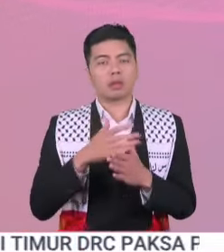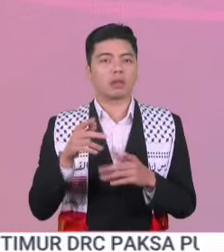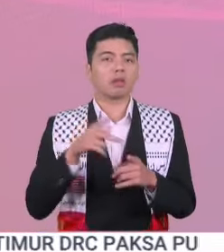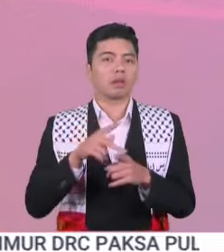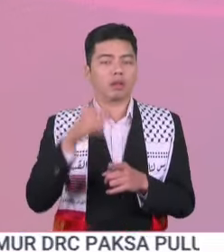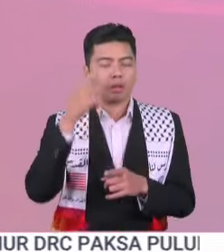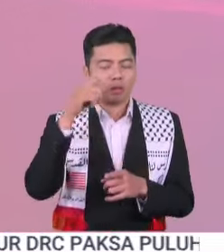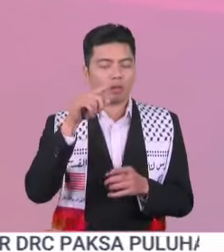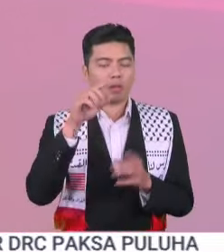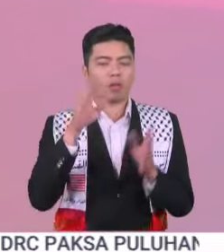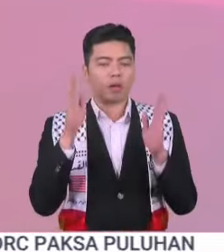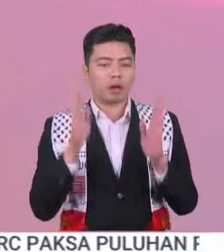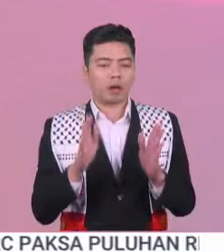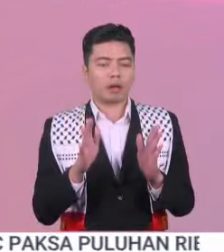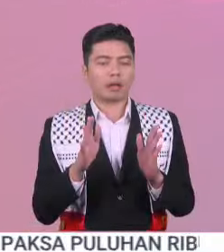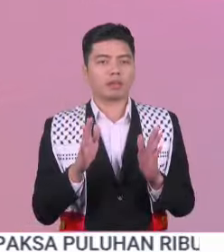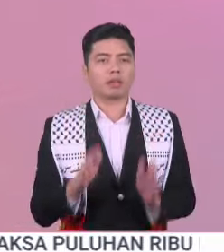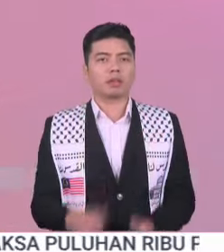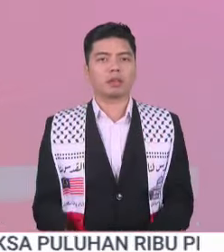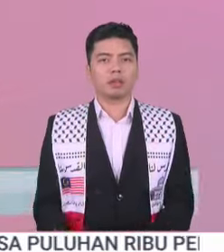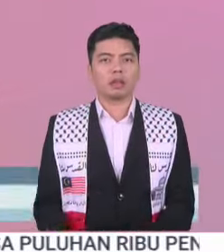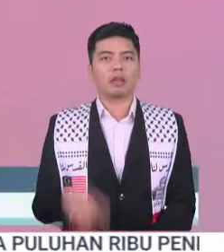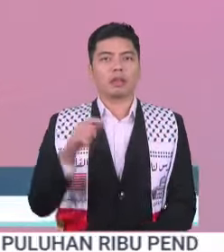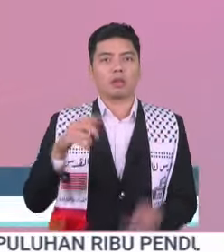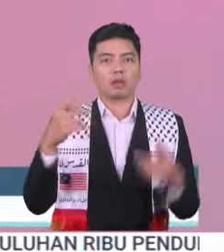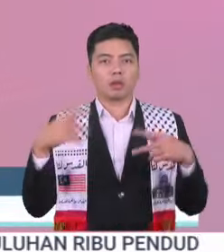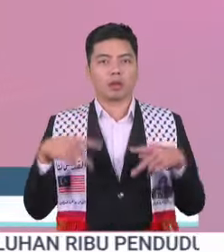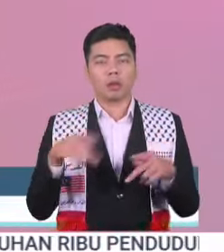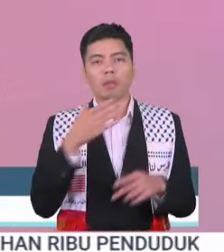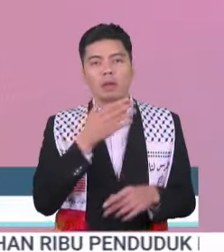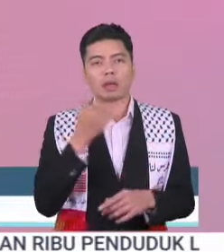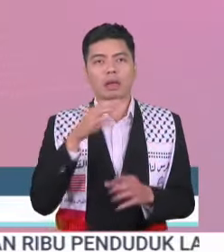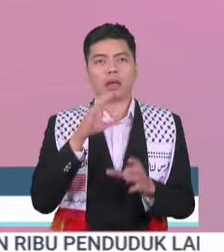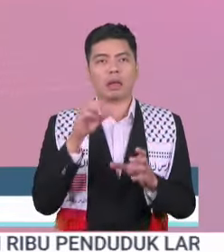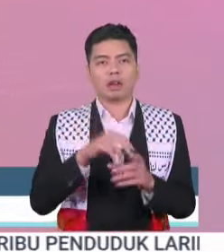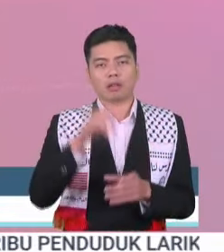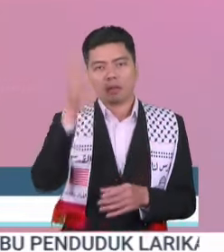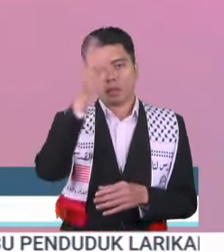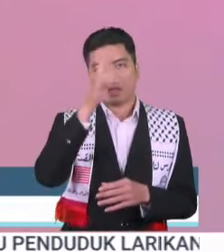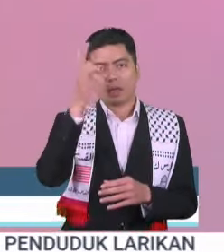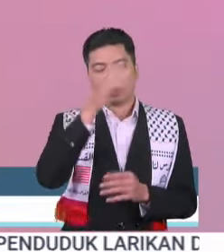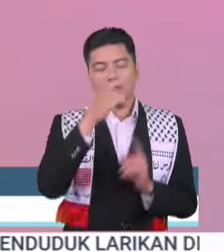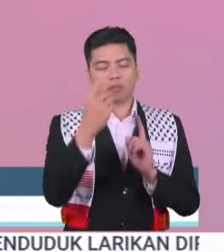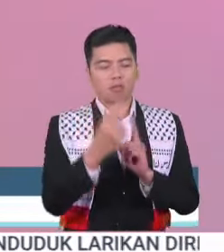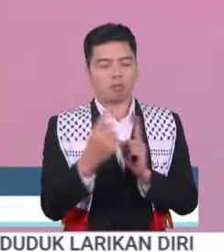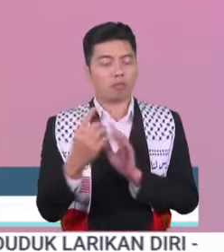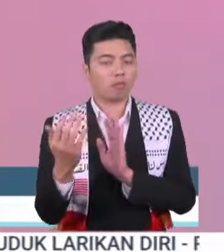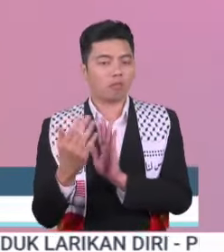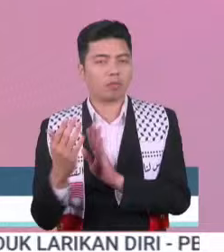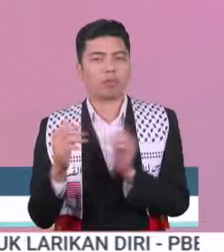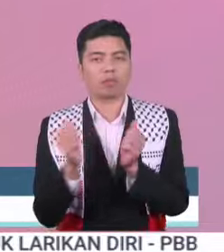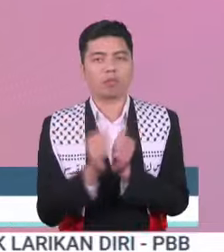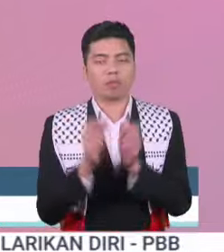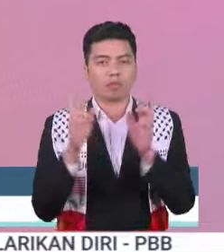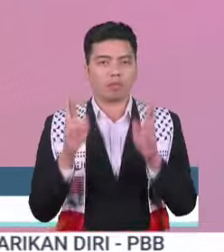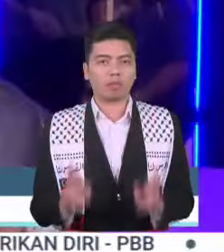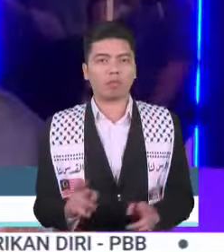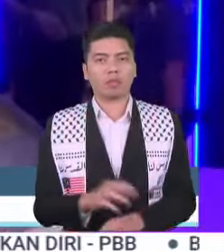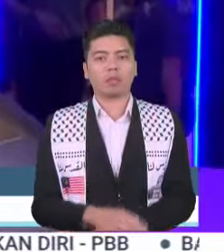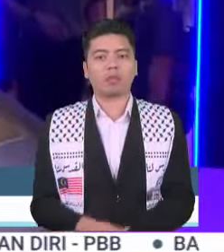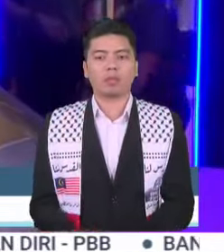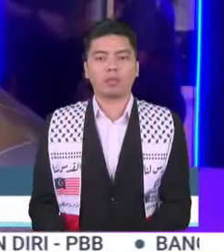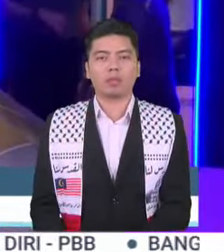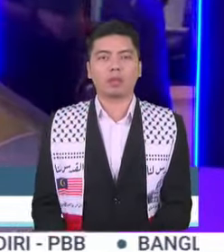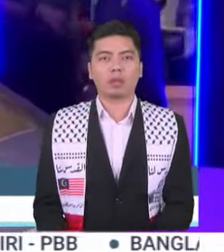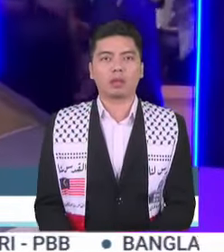masyarakat umum. Ia adalah ruang terbaik untuk kementerian dan agensi kerajaan mendekati rakyat secara langsung.